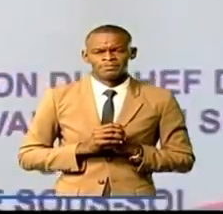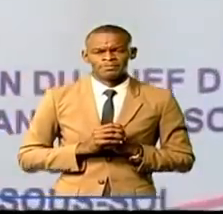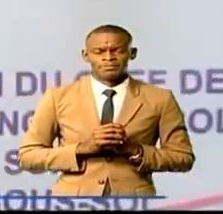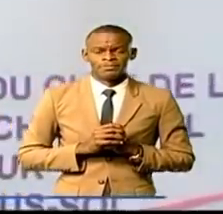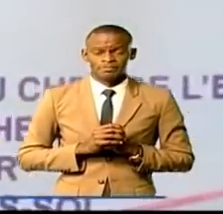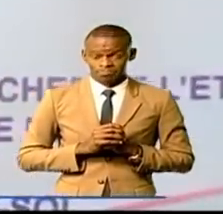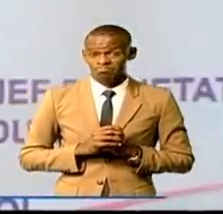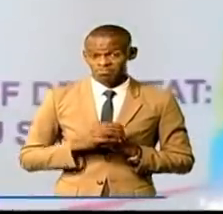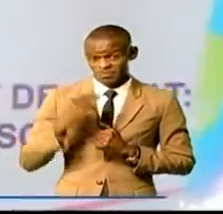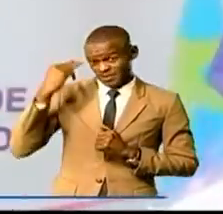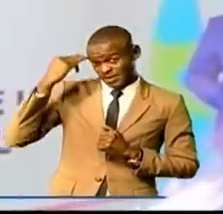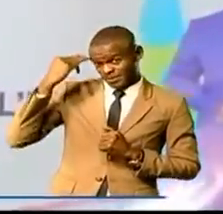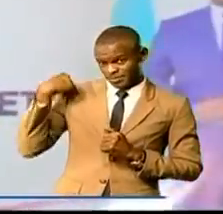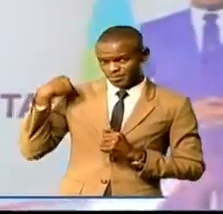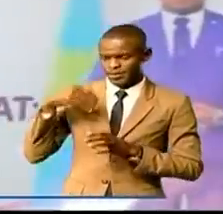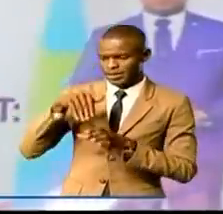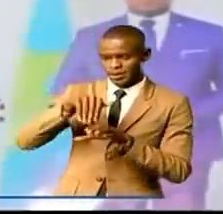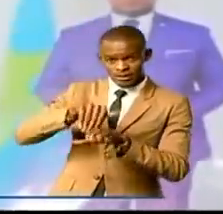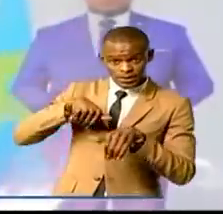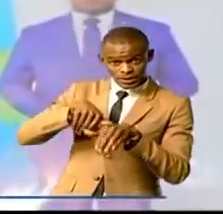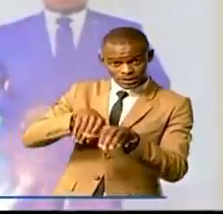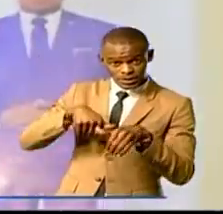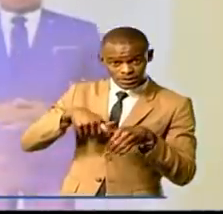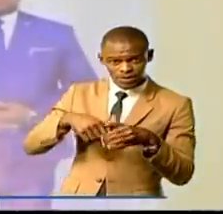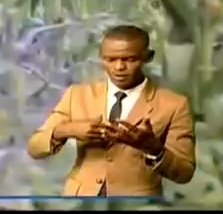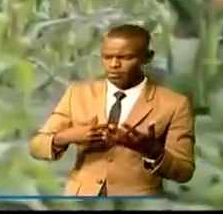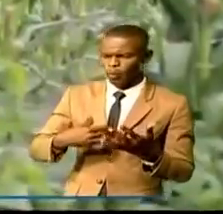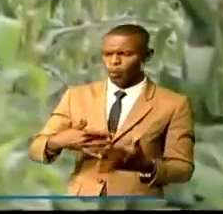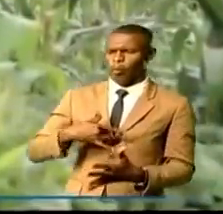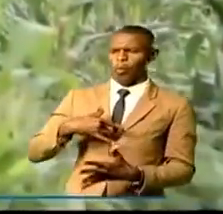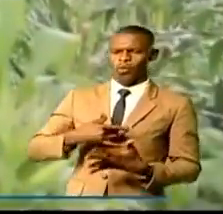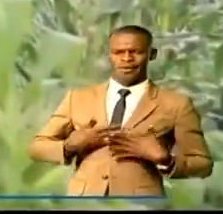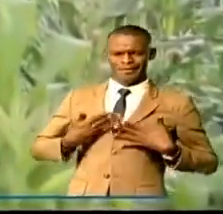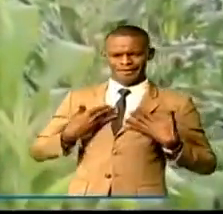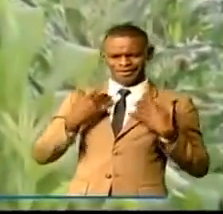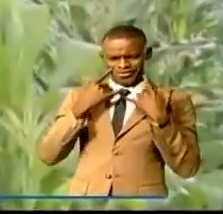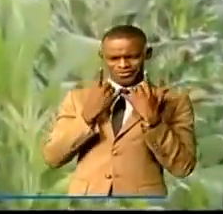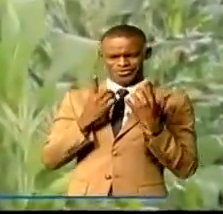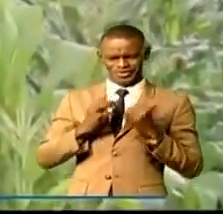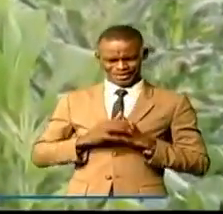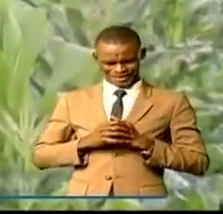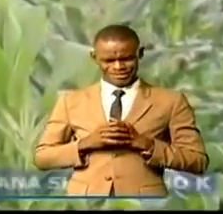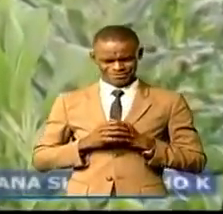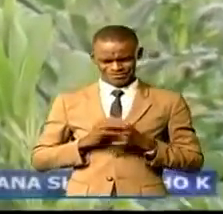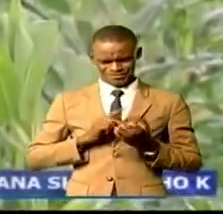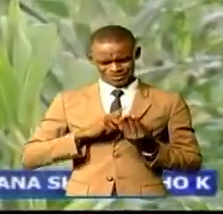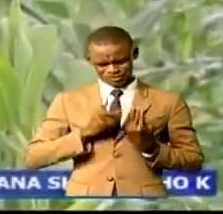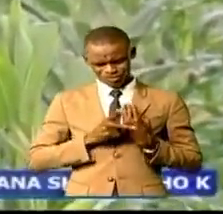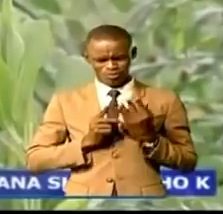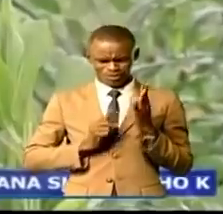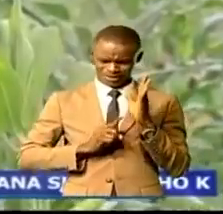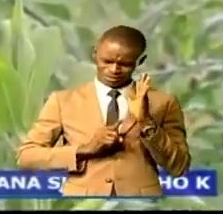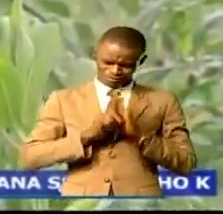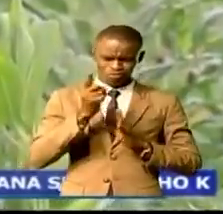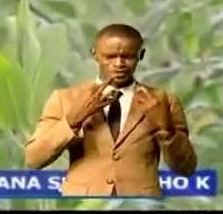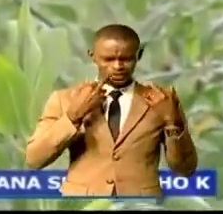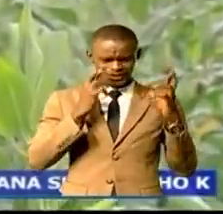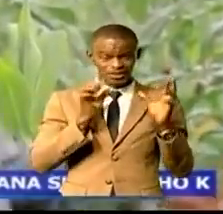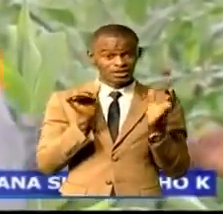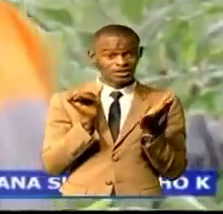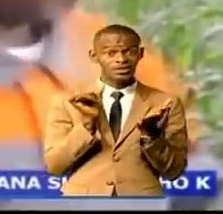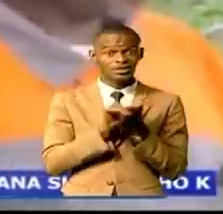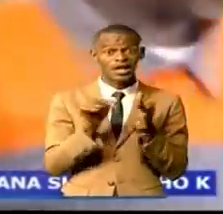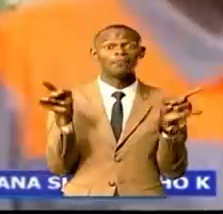Le ministre de l'Agriculture ne peut que se réjouir de la réussite de ce projet qui rejoint la vision du chef de l'État,